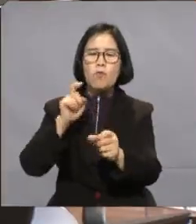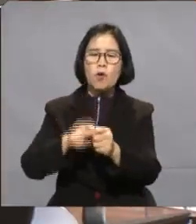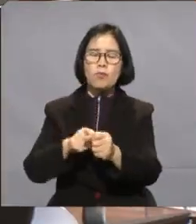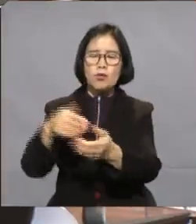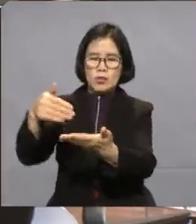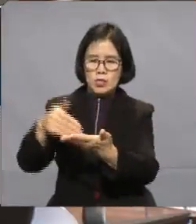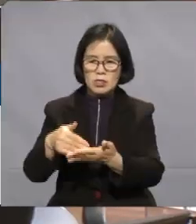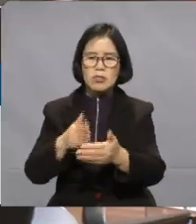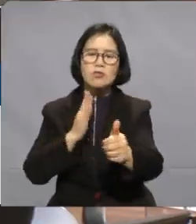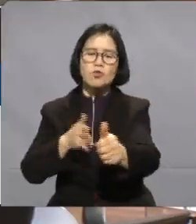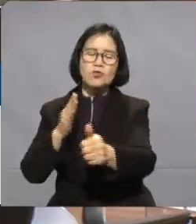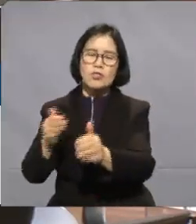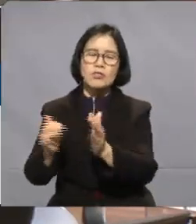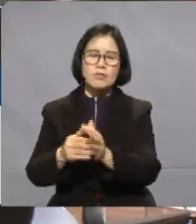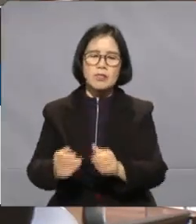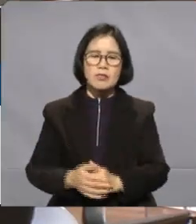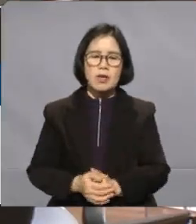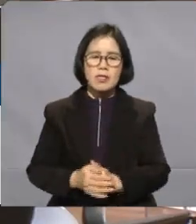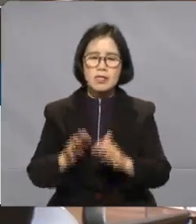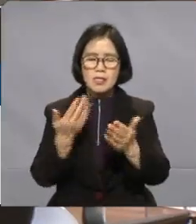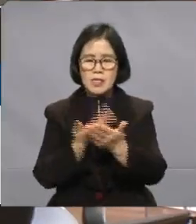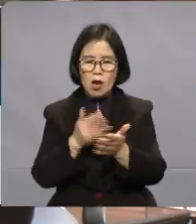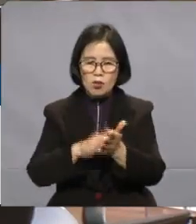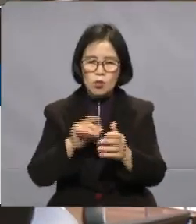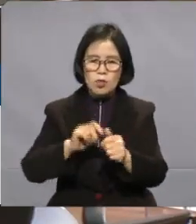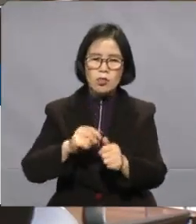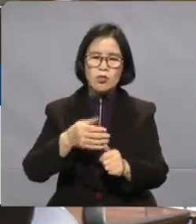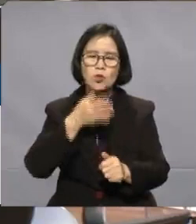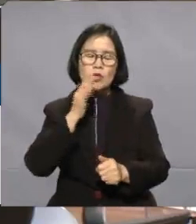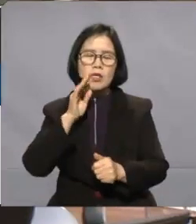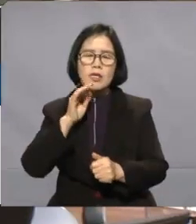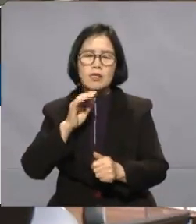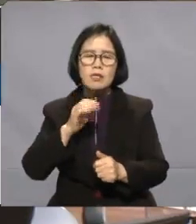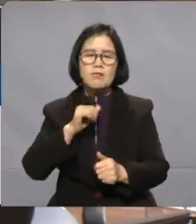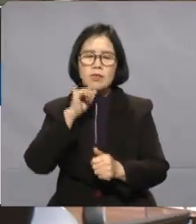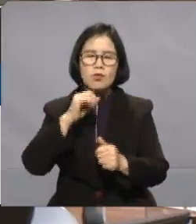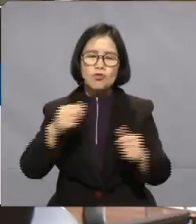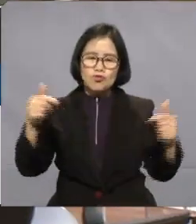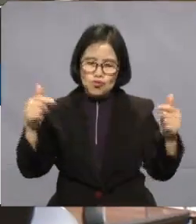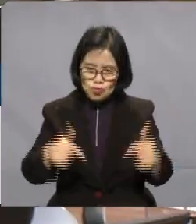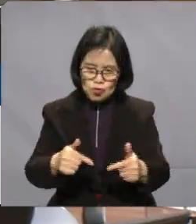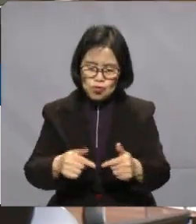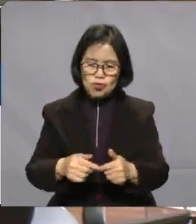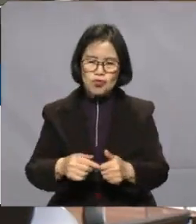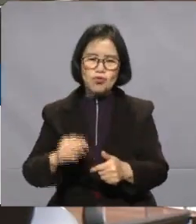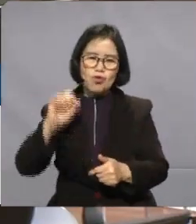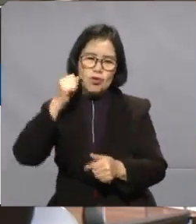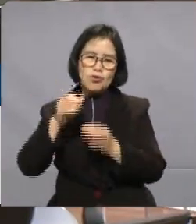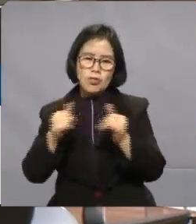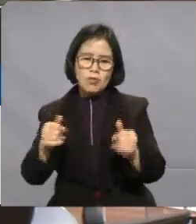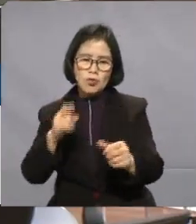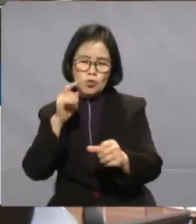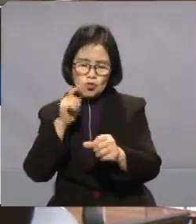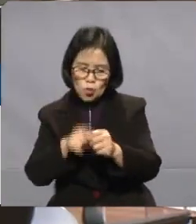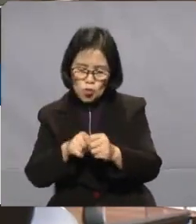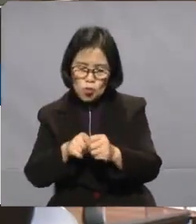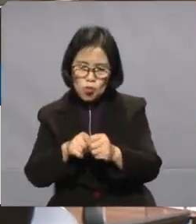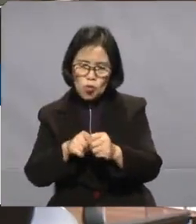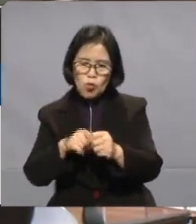이 개혁을 통해서 노인 빈곤율이 어느 정도 떨어지고 사각지대가 어느 정도 줄어들고 이런 목표에 대한